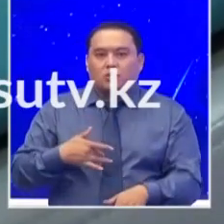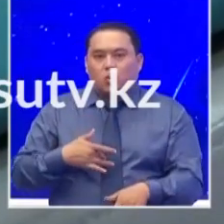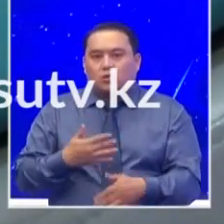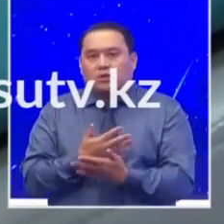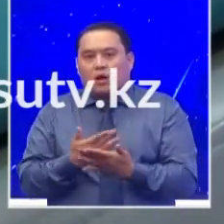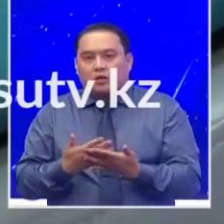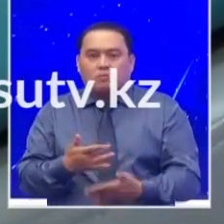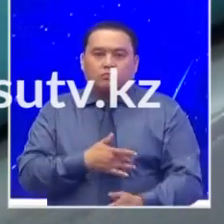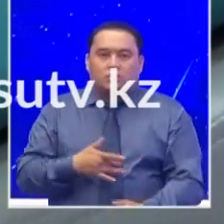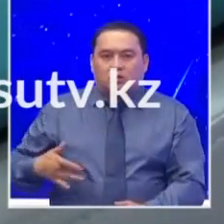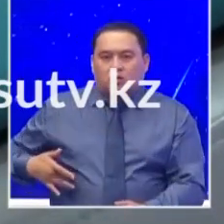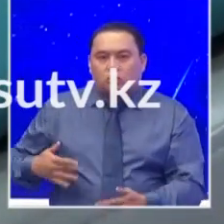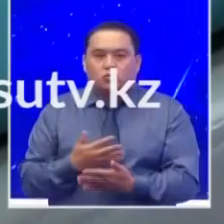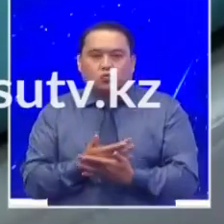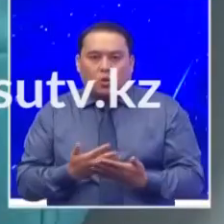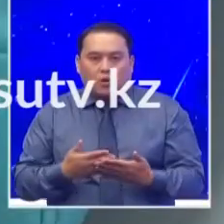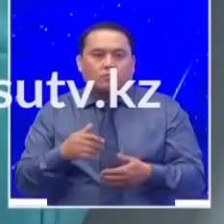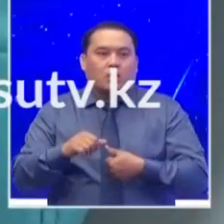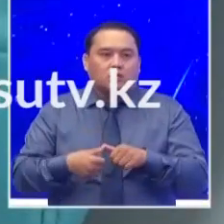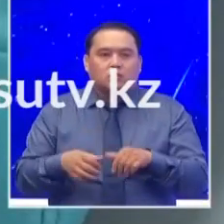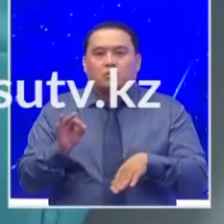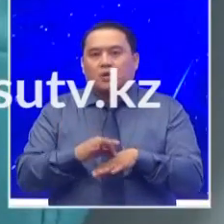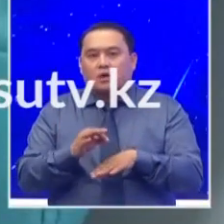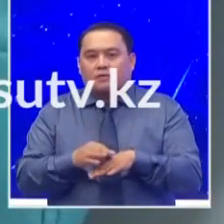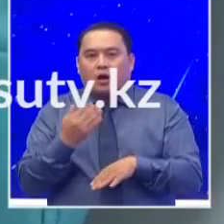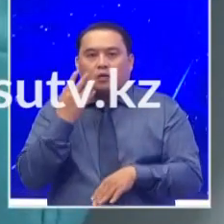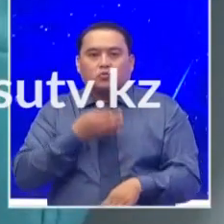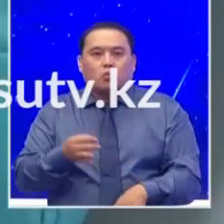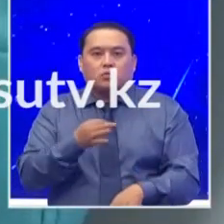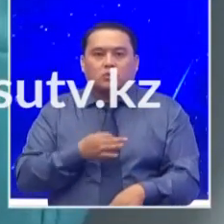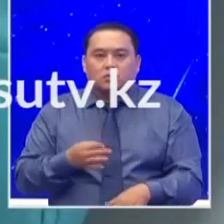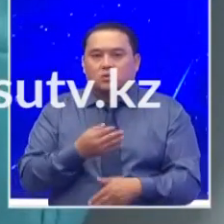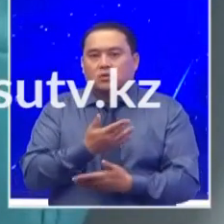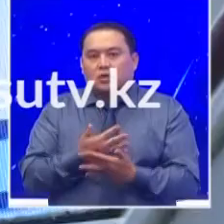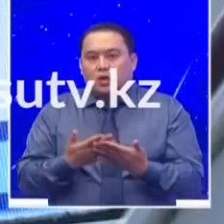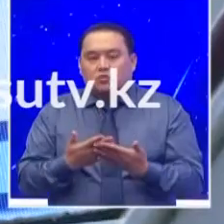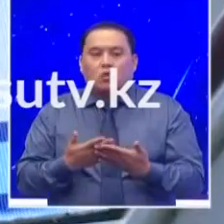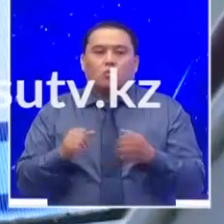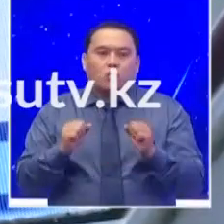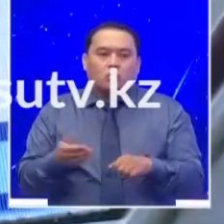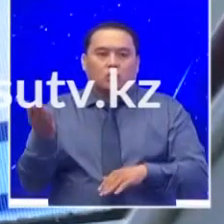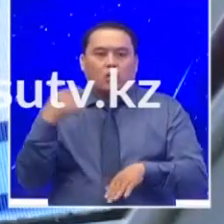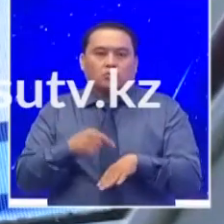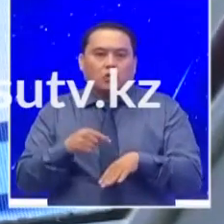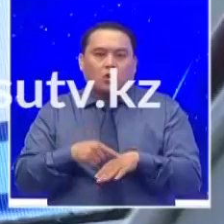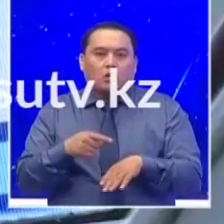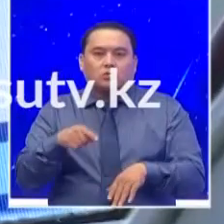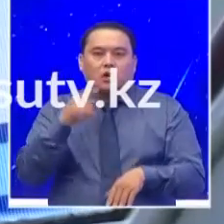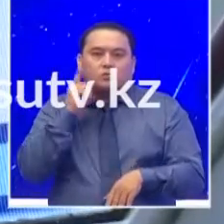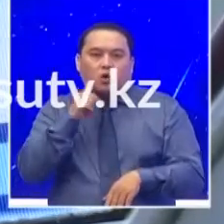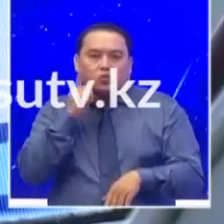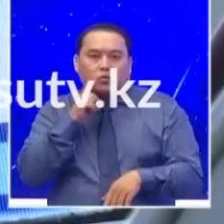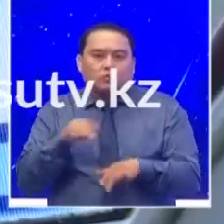железы, печени и ряда других. Постоянные доноры, которых в Алматинской области несколько сотен, давно ощутили омолаживающий эффект